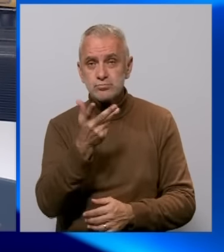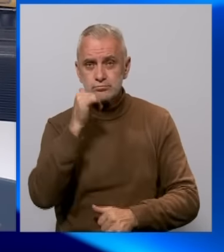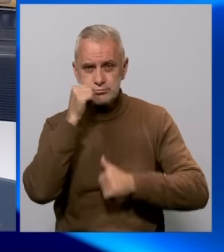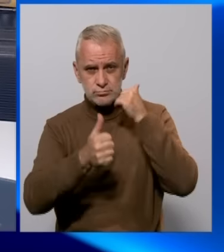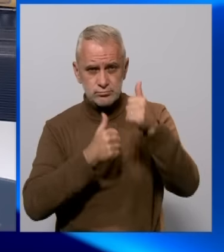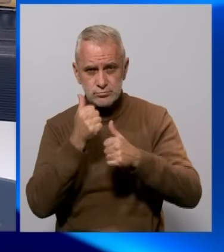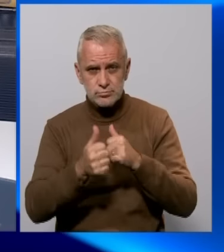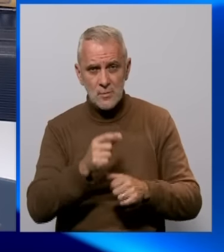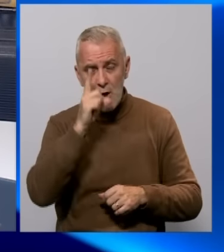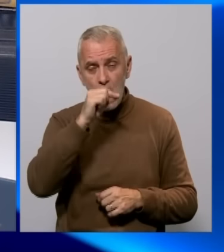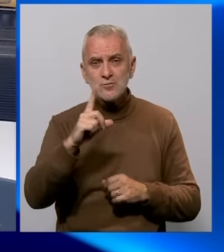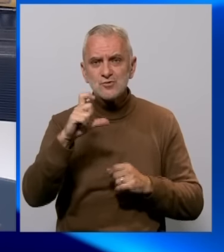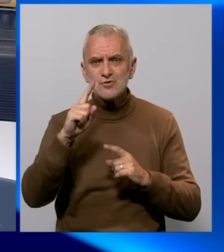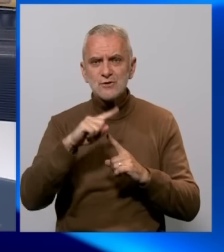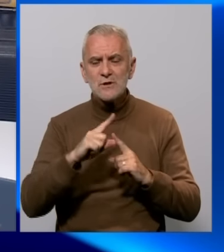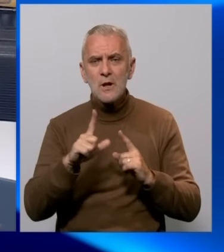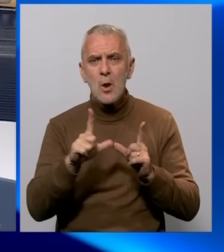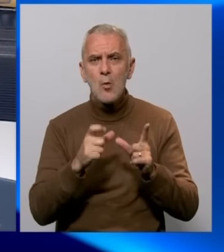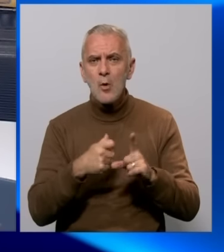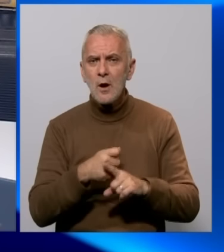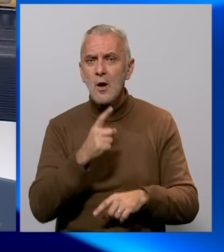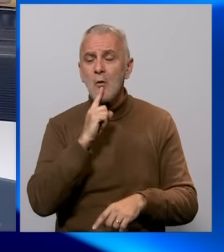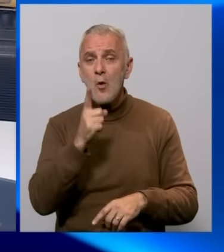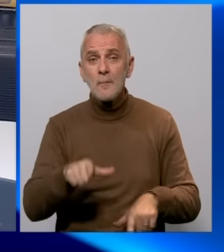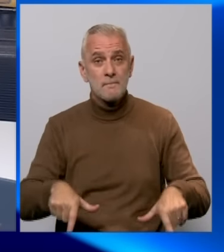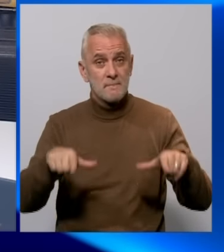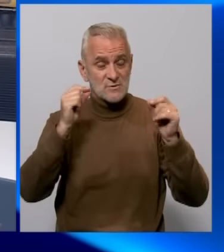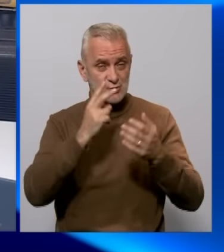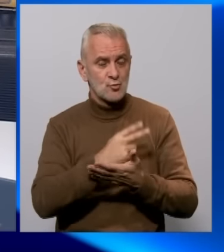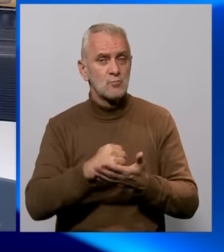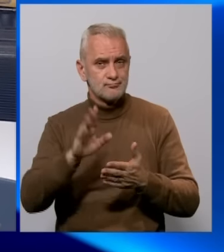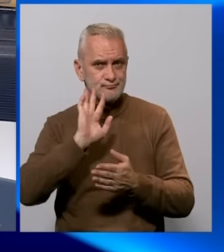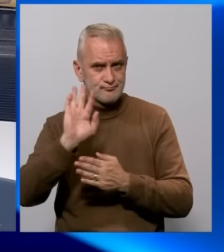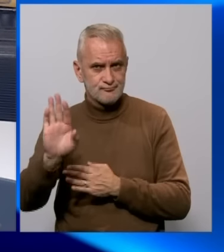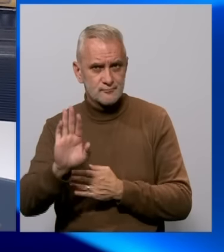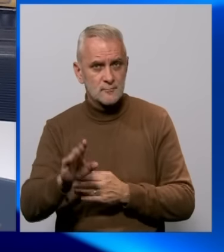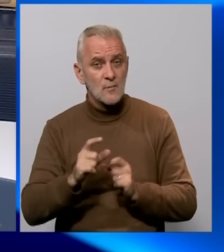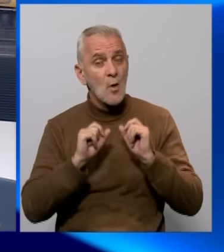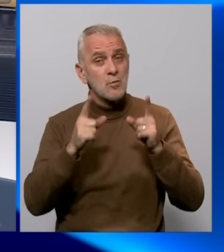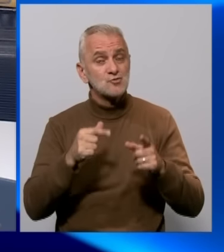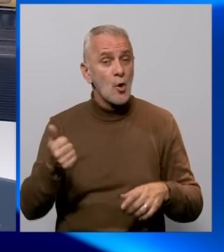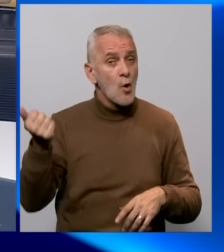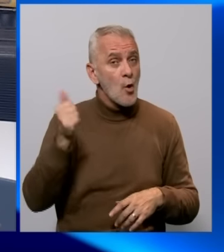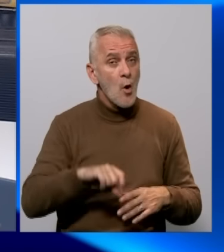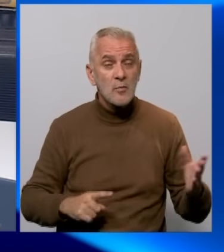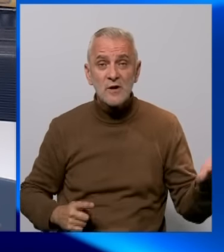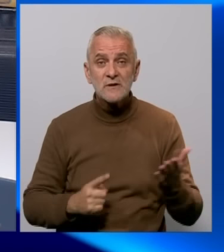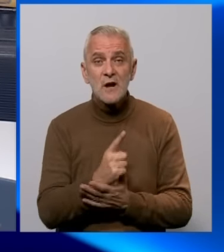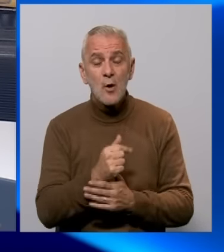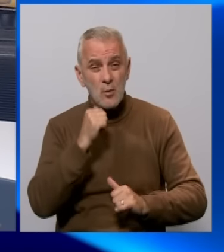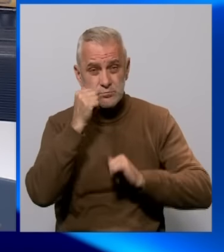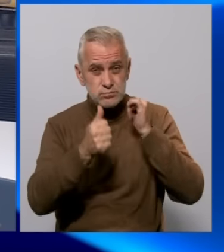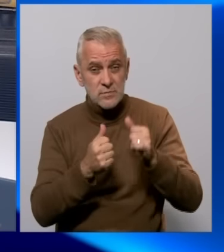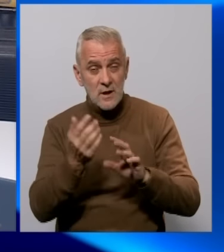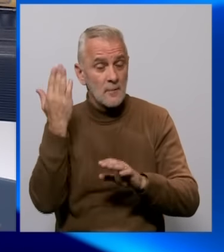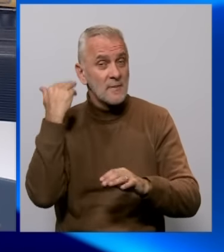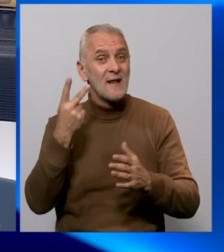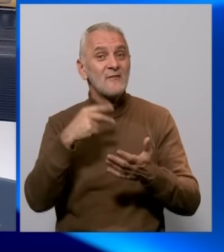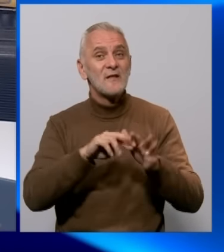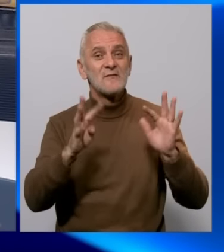broju posjetilaca. Iz opštine Čitluk, kojoj Međugorje administrativno pripada, poručuju da je oboren rekord posjećenosti